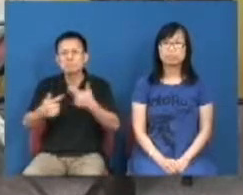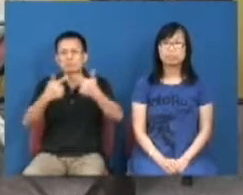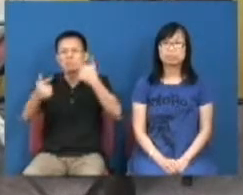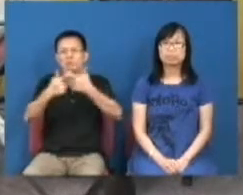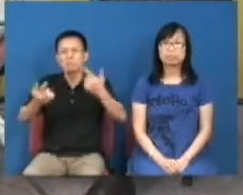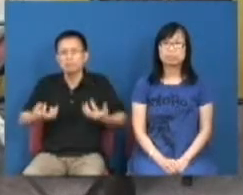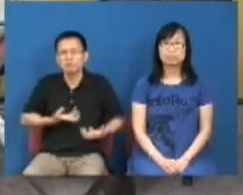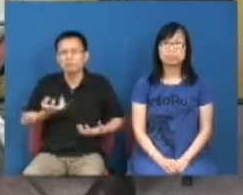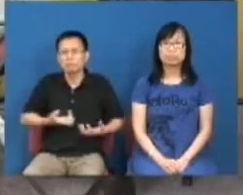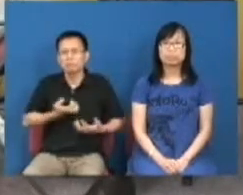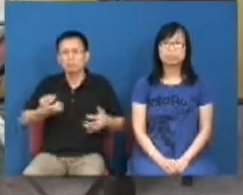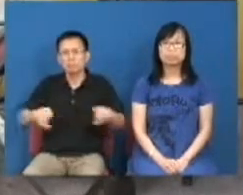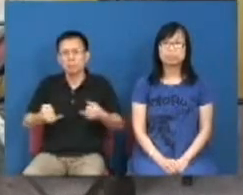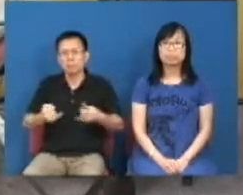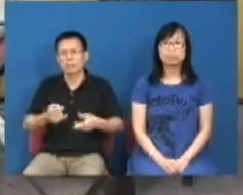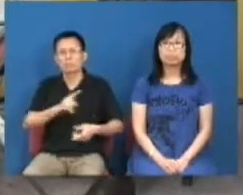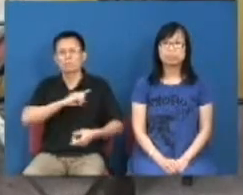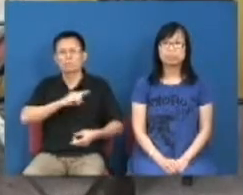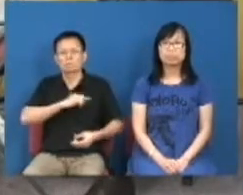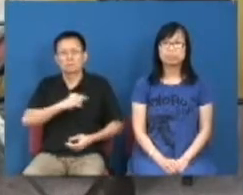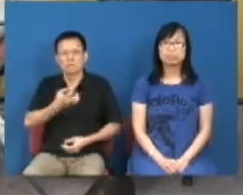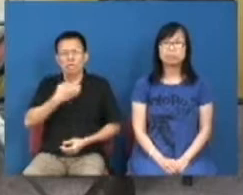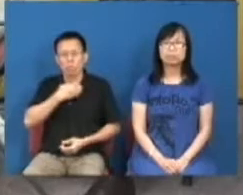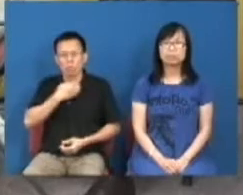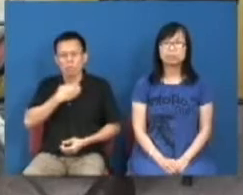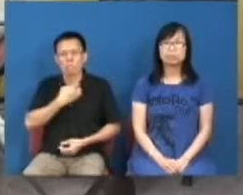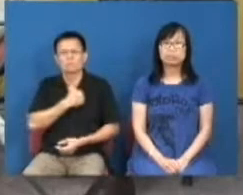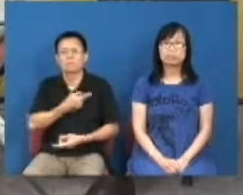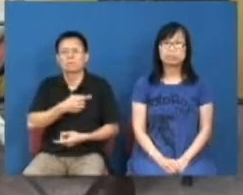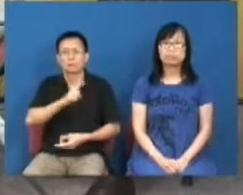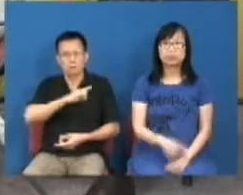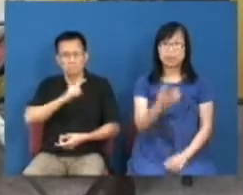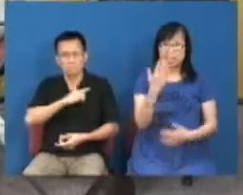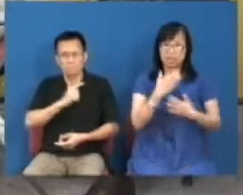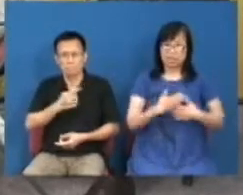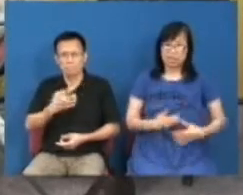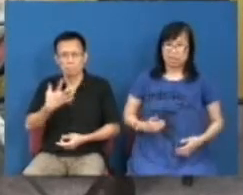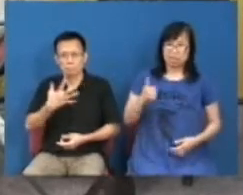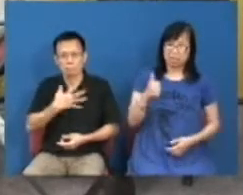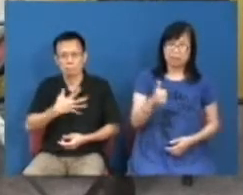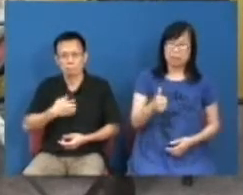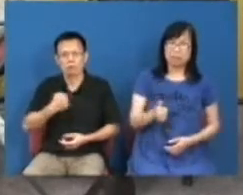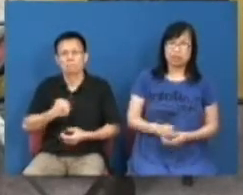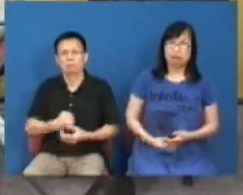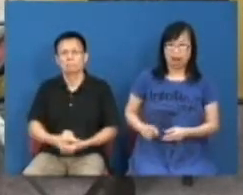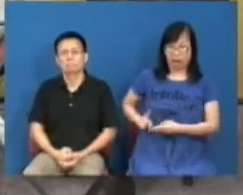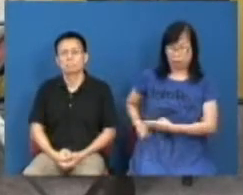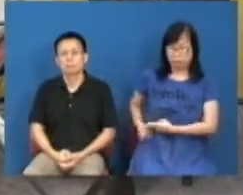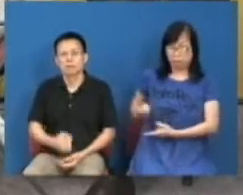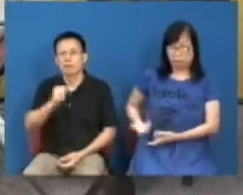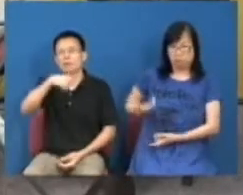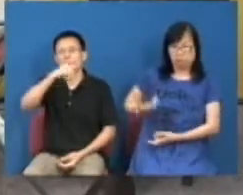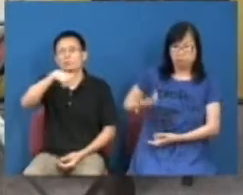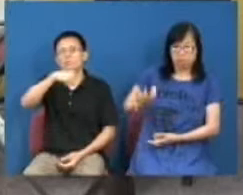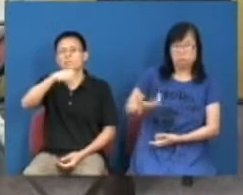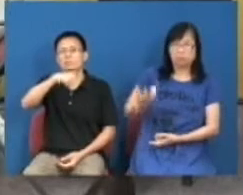氣。自己自作自受嘅啫喎，冇人黐你嘅喎，係自己自己 攞嘅。身體都係啦，肝火上升係嘛，一定抵